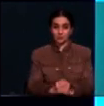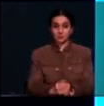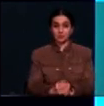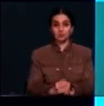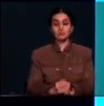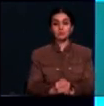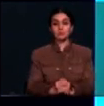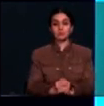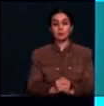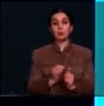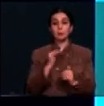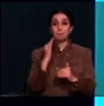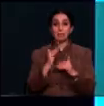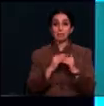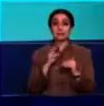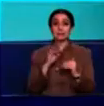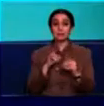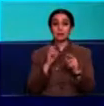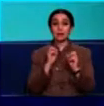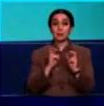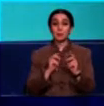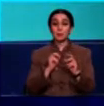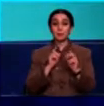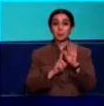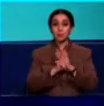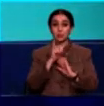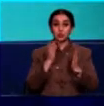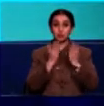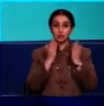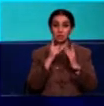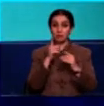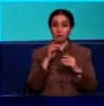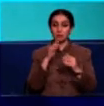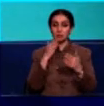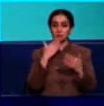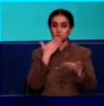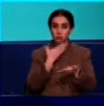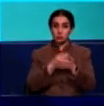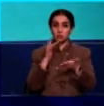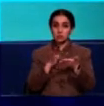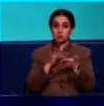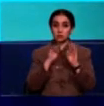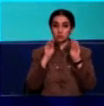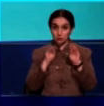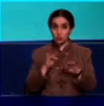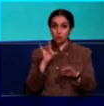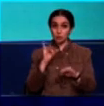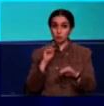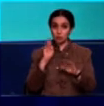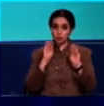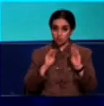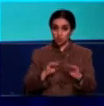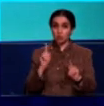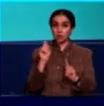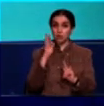Ребят, перед тем, как приступить к чтению, я попрошу, чтобы вы не убирали свои тетради для словарных работ и ручки,